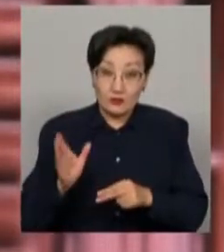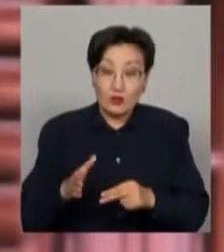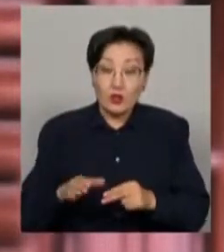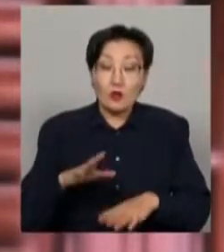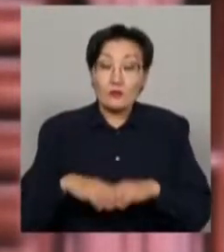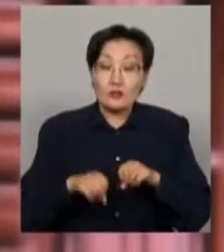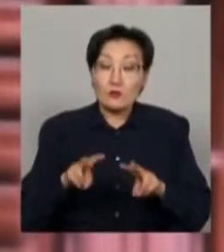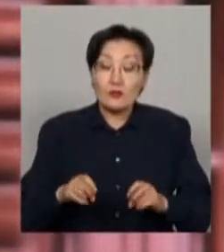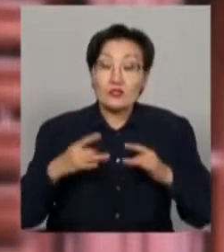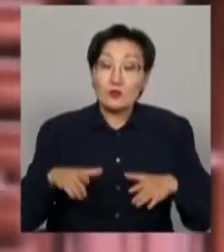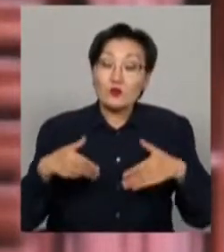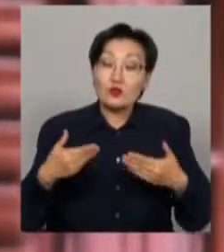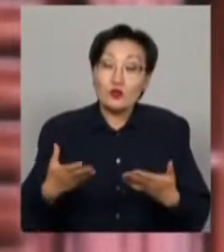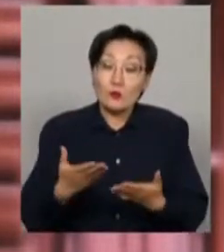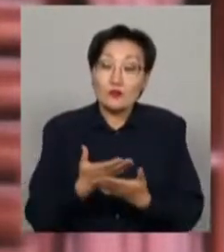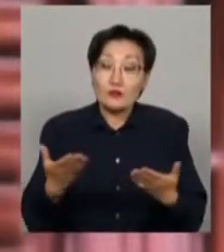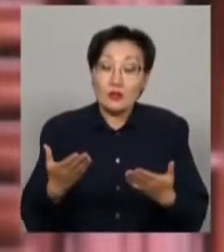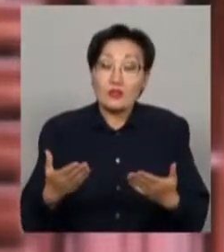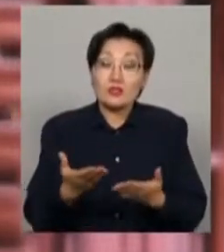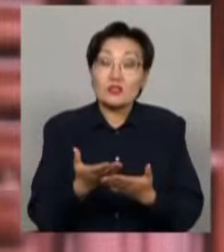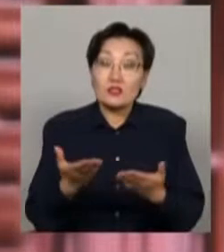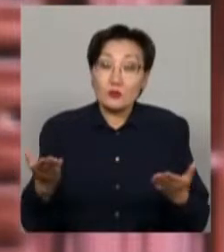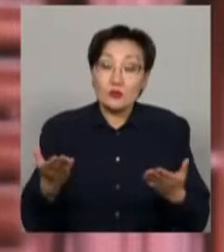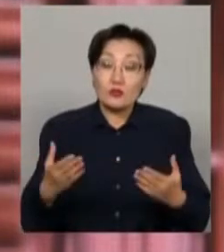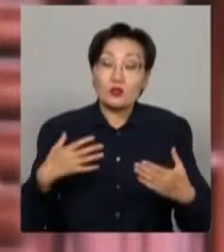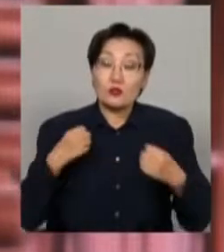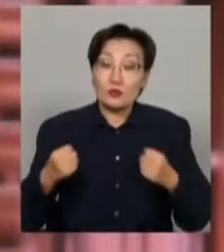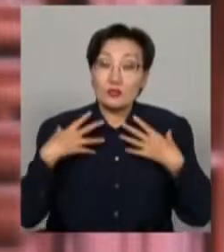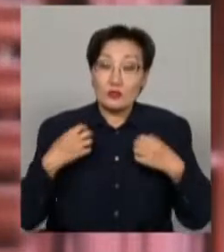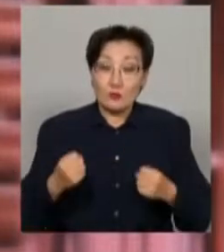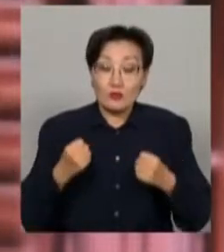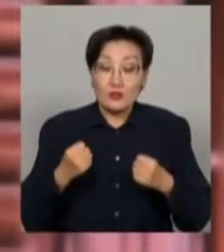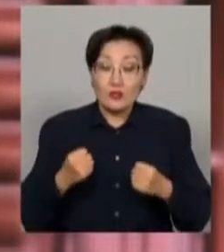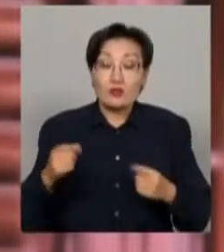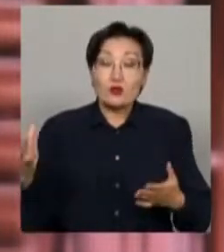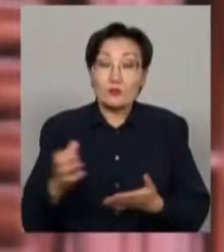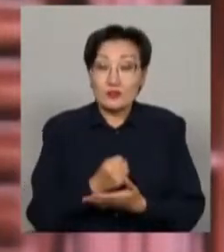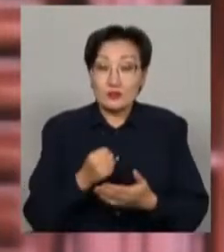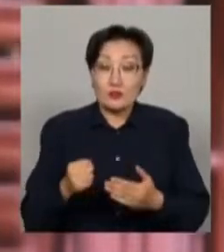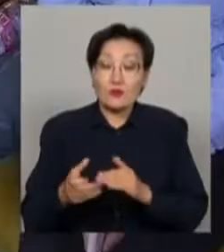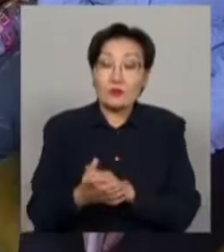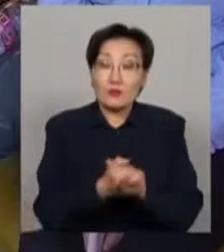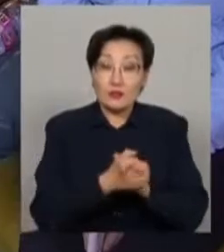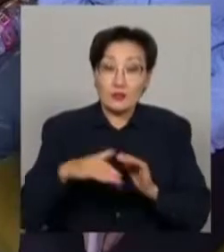Кәсіби мерекелеріңізбен құттықтай отырып, баршаларыңызға зор денсаулық пен табақыт, табыс пен ашық аспан